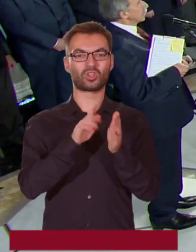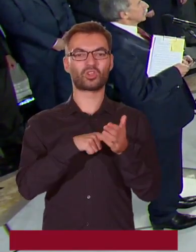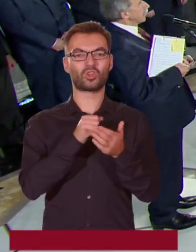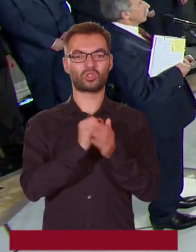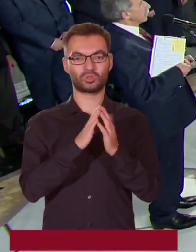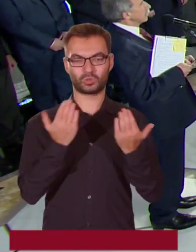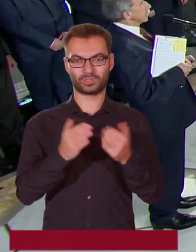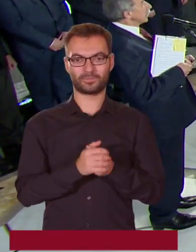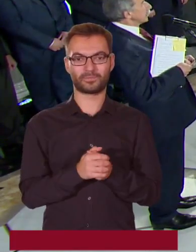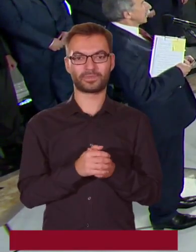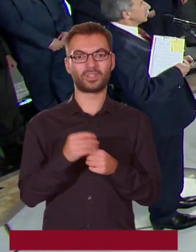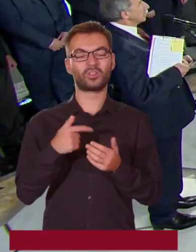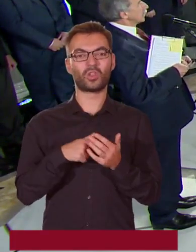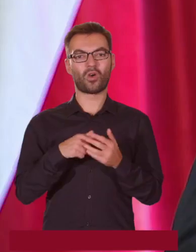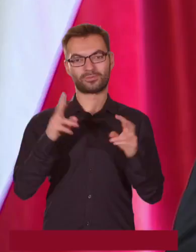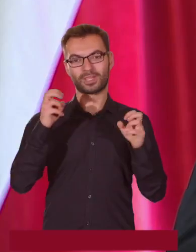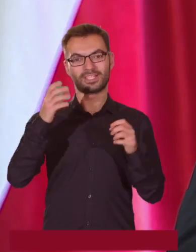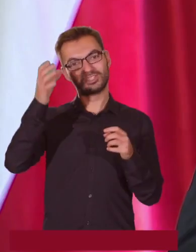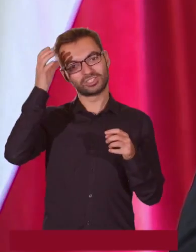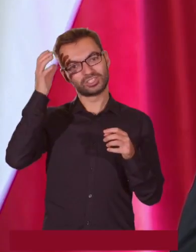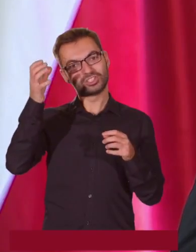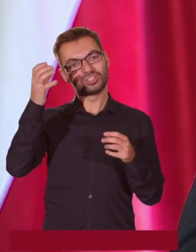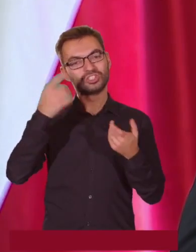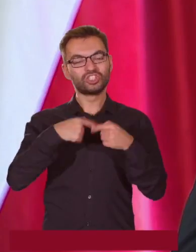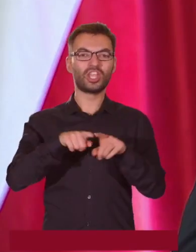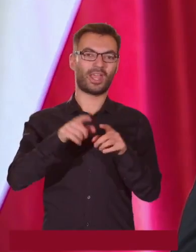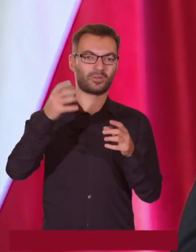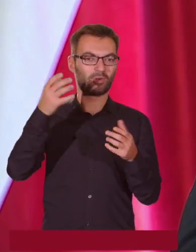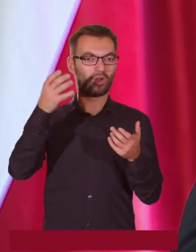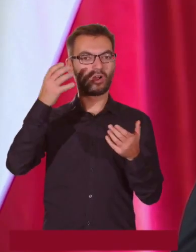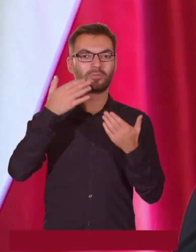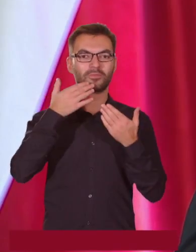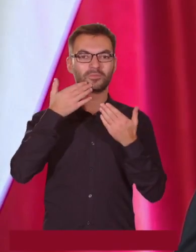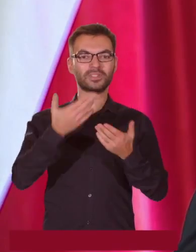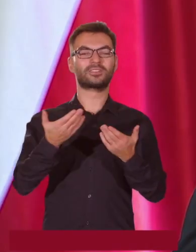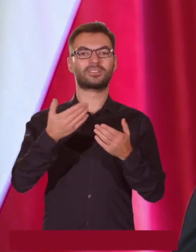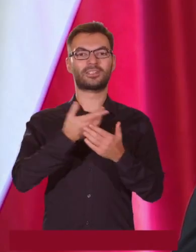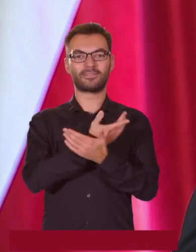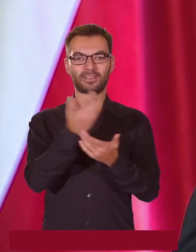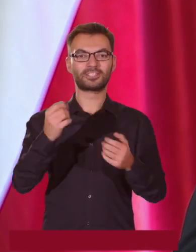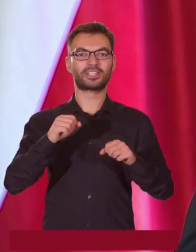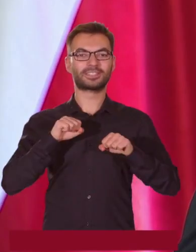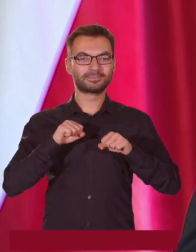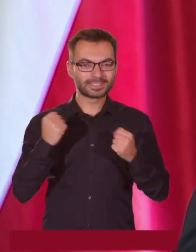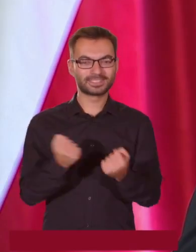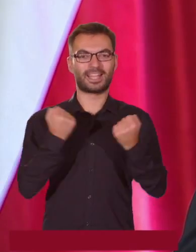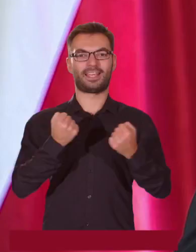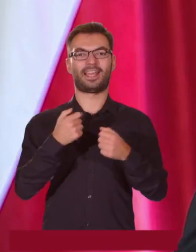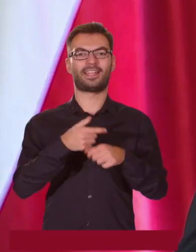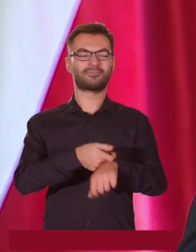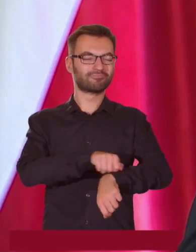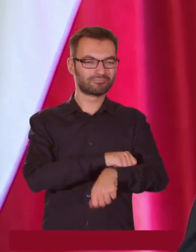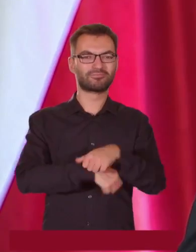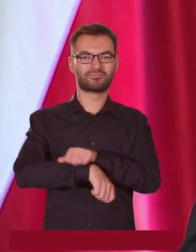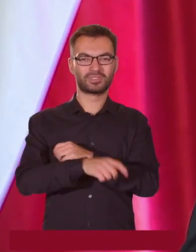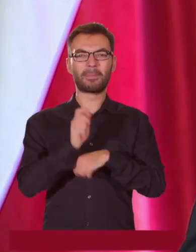wyniku państwa determinacji, państwa zaangażowaniu, państwa poświęcenia, czym